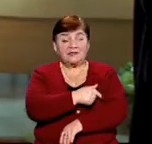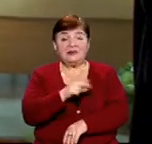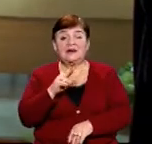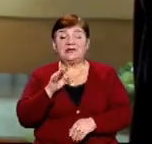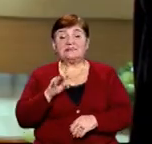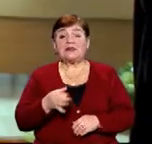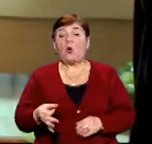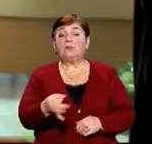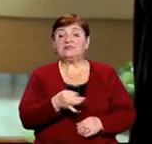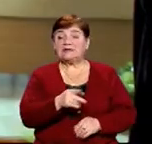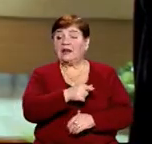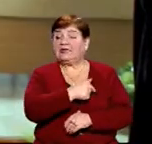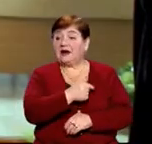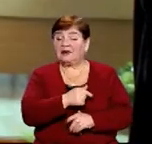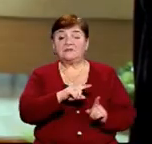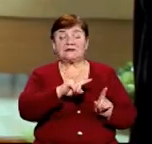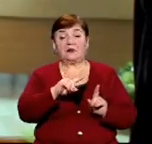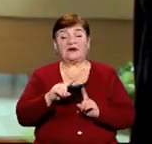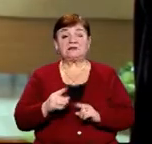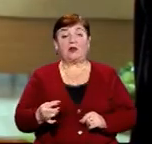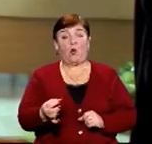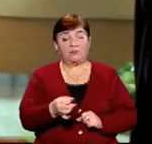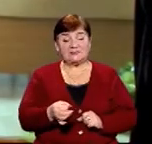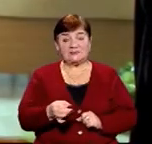є обласна лікарня, відповідно, в Закарпатській області.